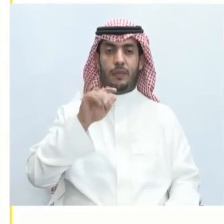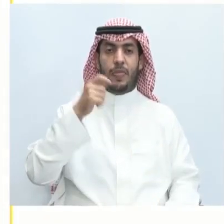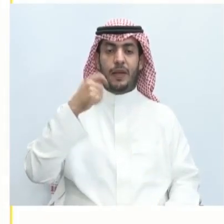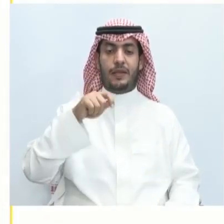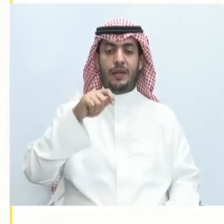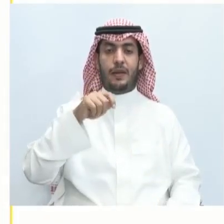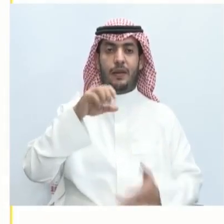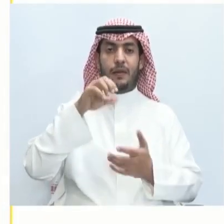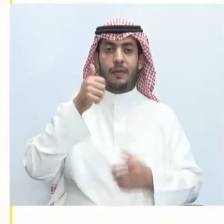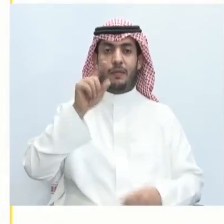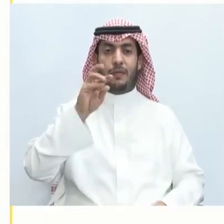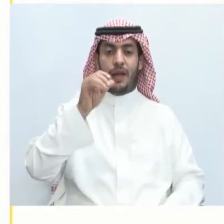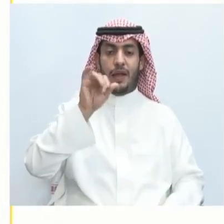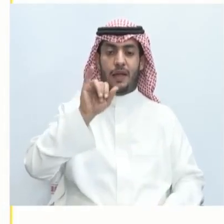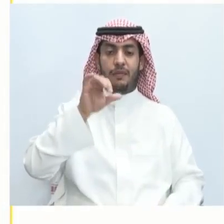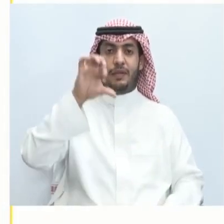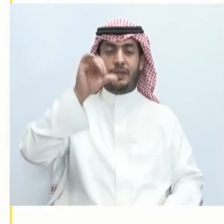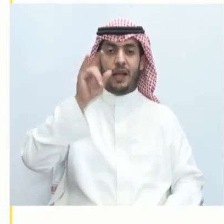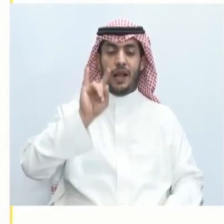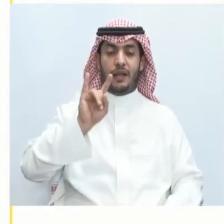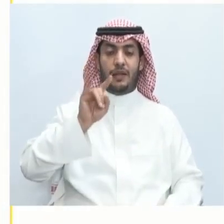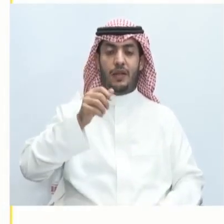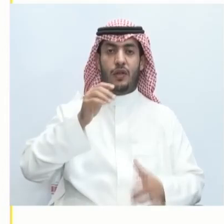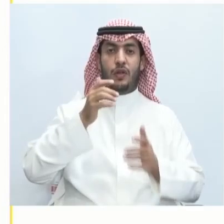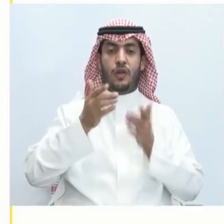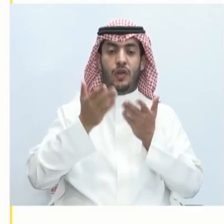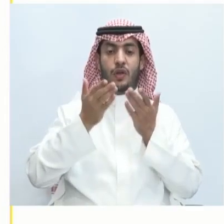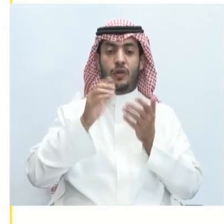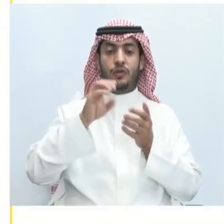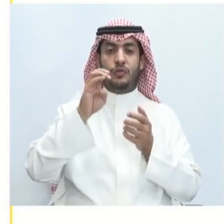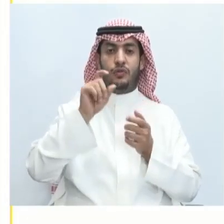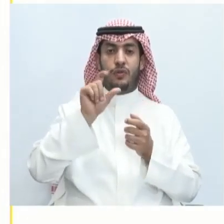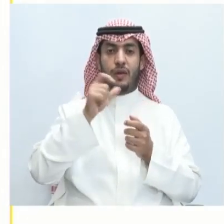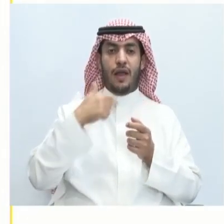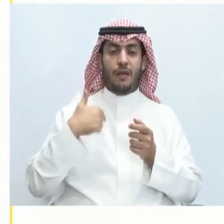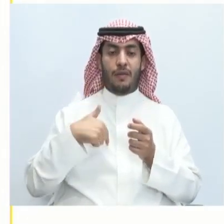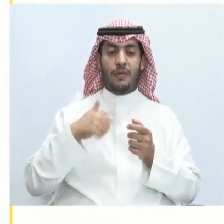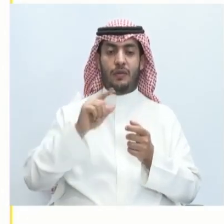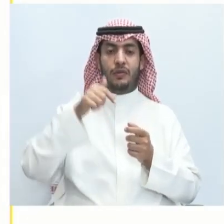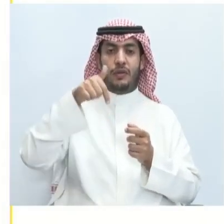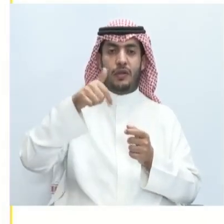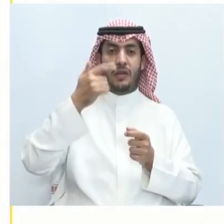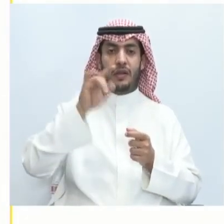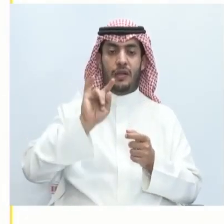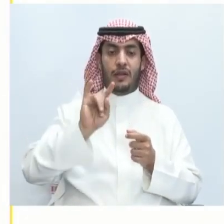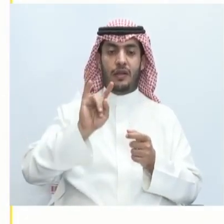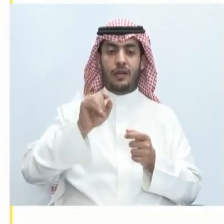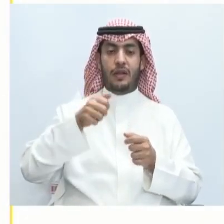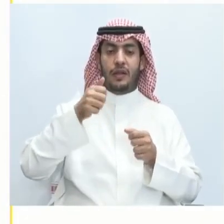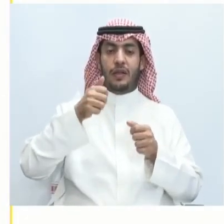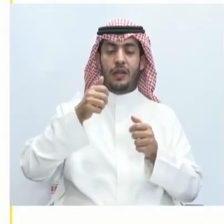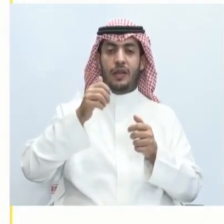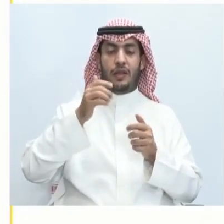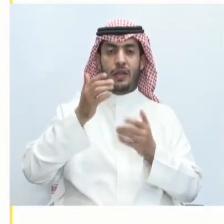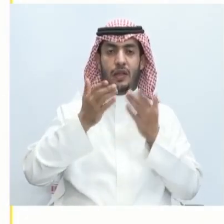اشترى ابراهيم تسعه اعشار كيلو جرام من الجبن الابيض وسته اعشار كيلو